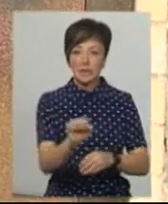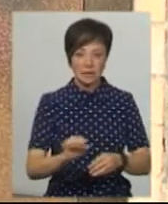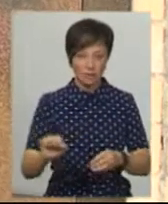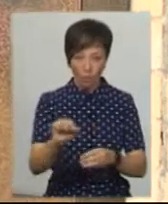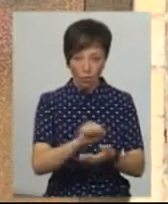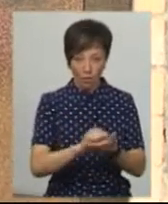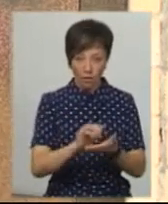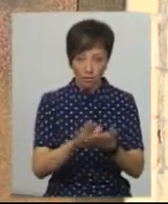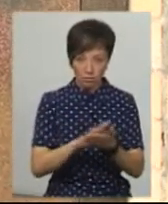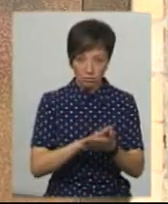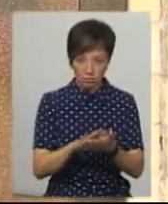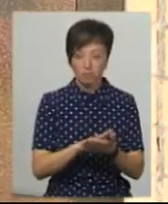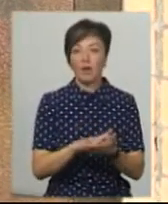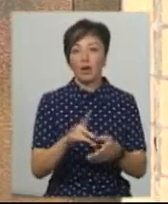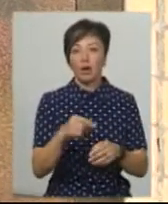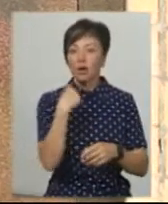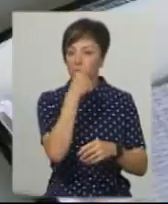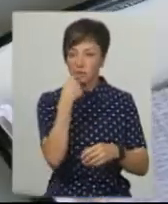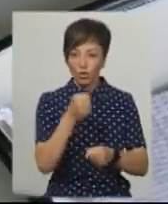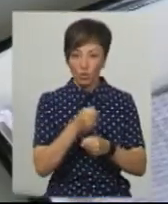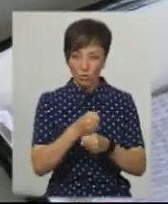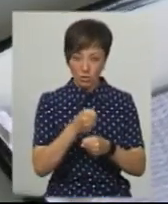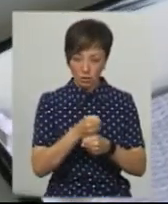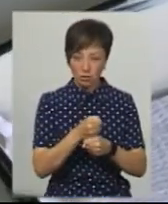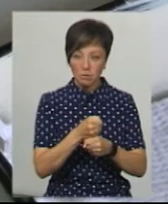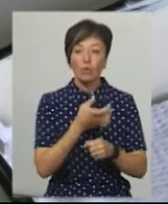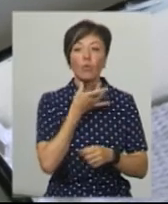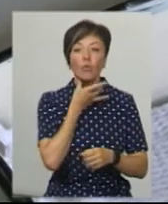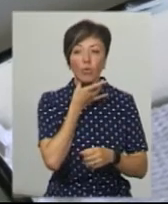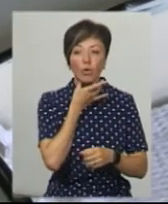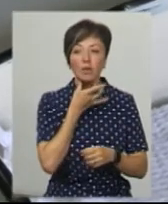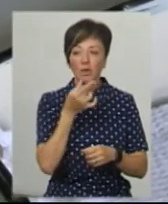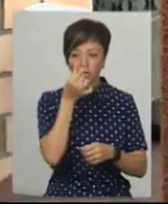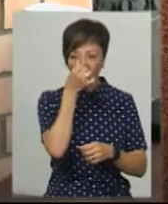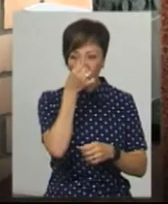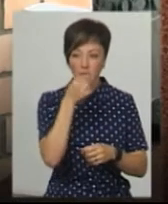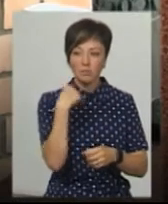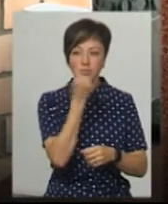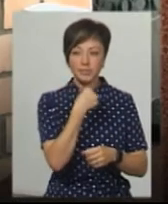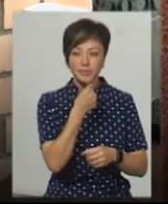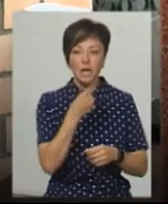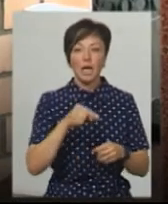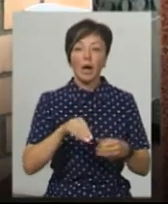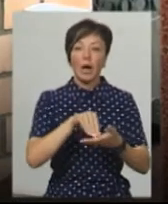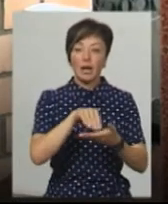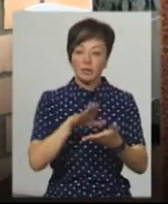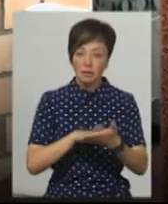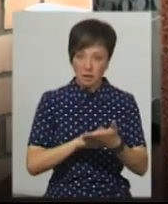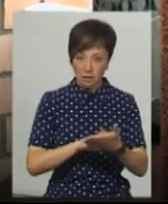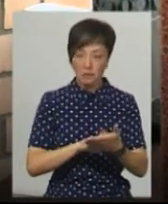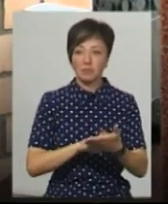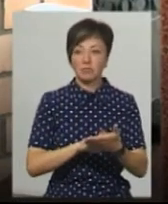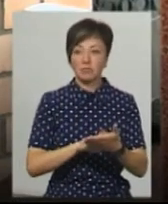все, зустрічає і робить мазочок із горла і мазочок з носа. Після реєстрації проб